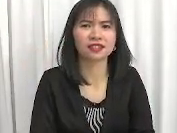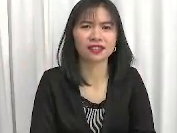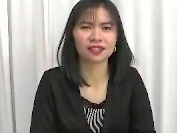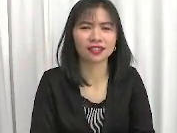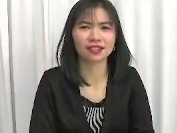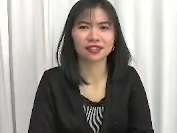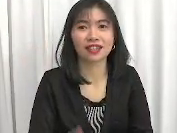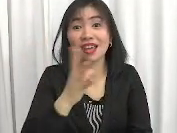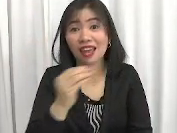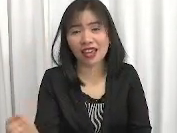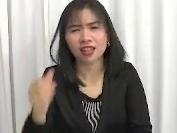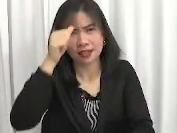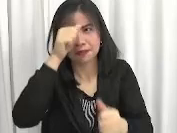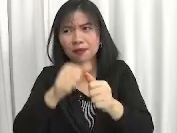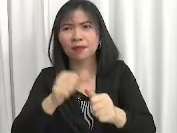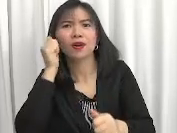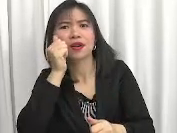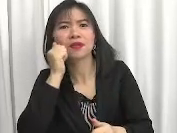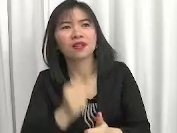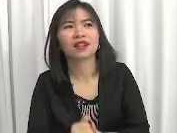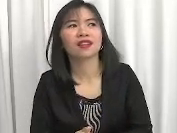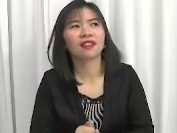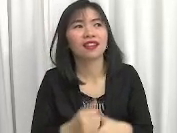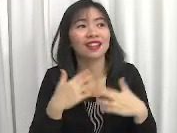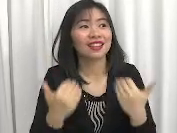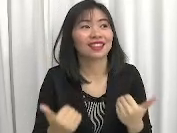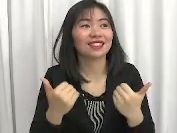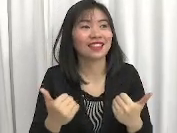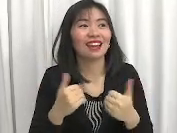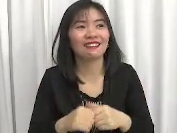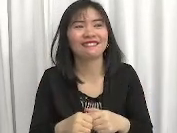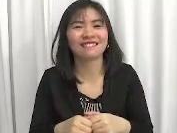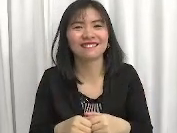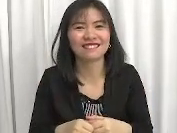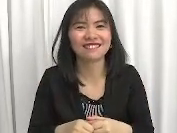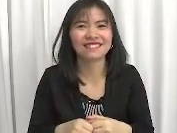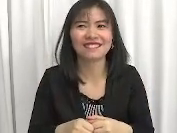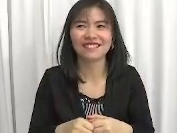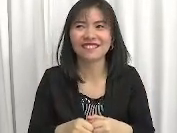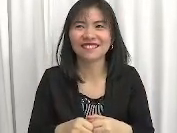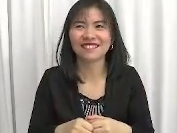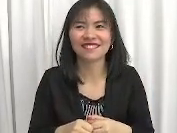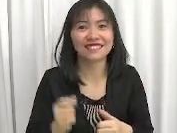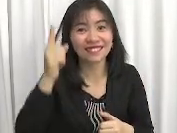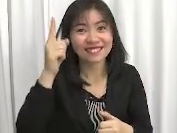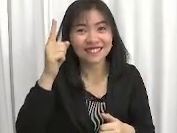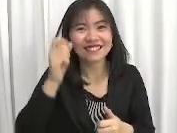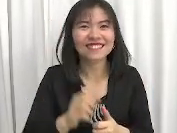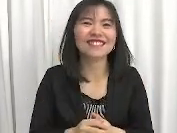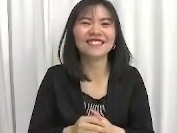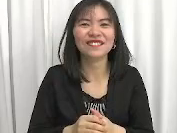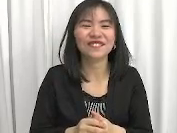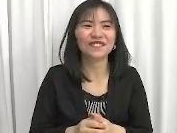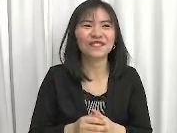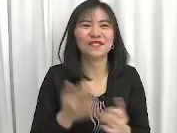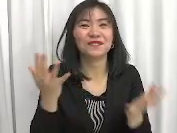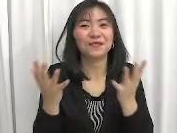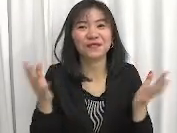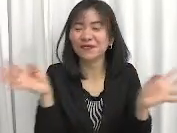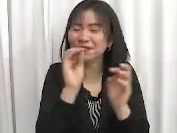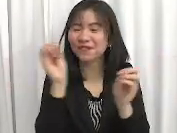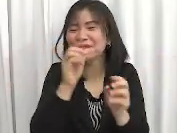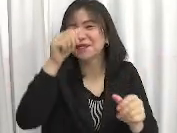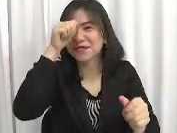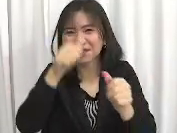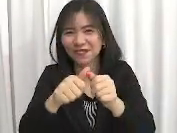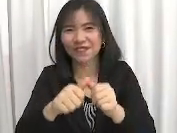bang pangyayari sa'yo bilang isang ama? Parang awa mo na, Brother Noel. Amnesia. Parang awa mo na. Amnesia.